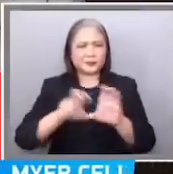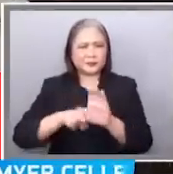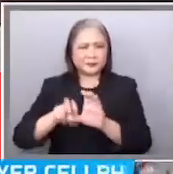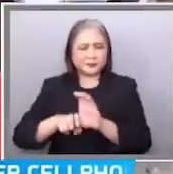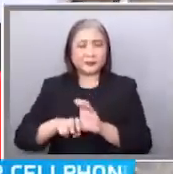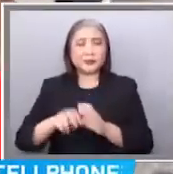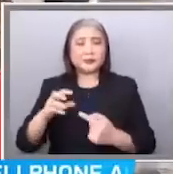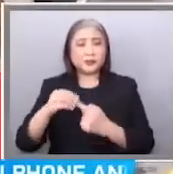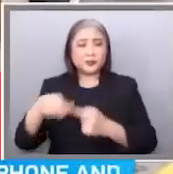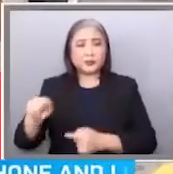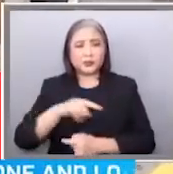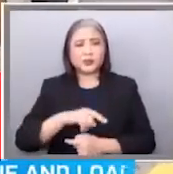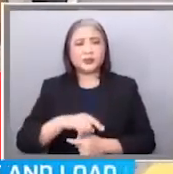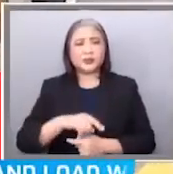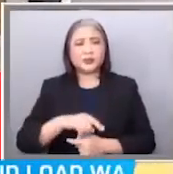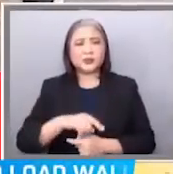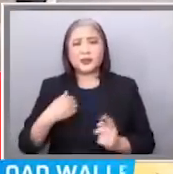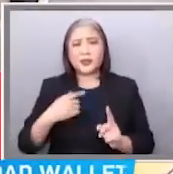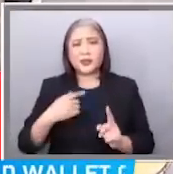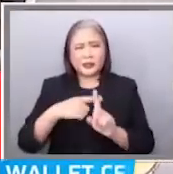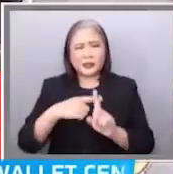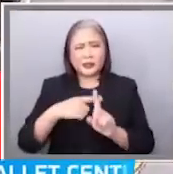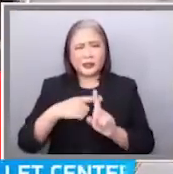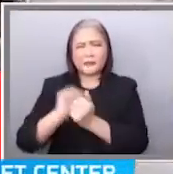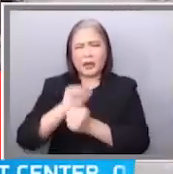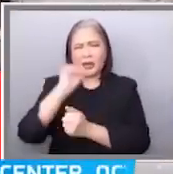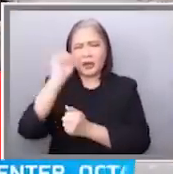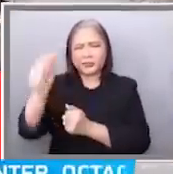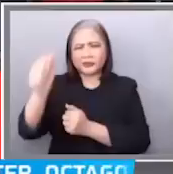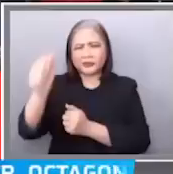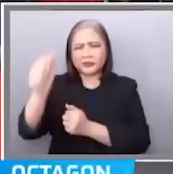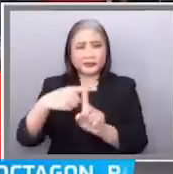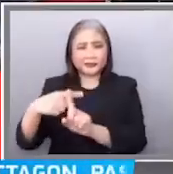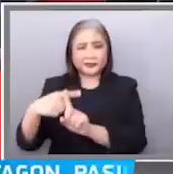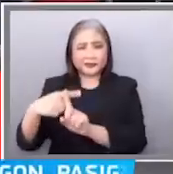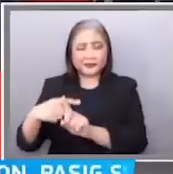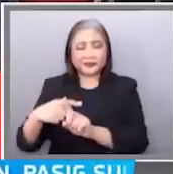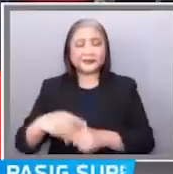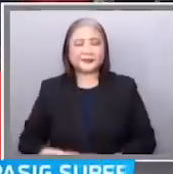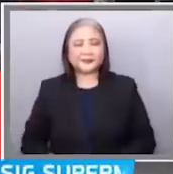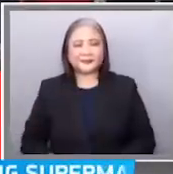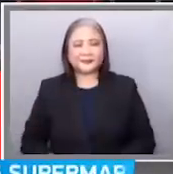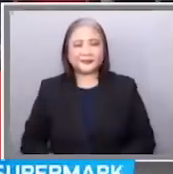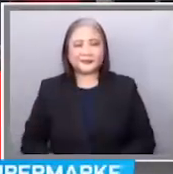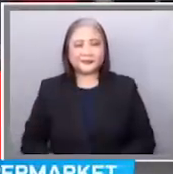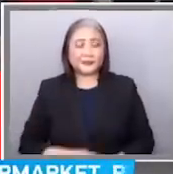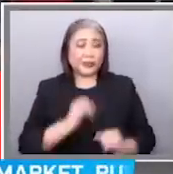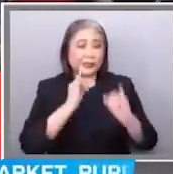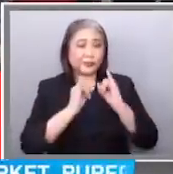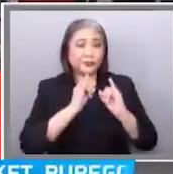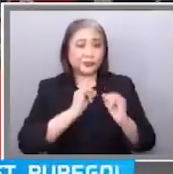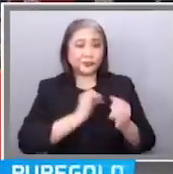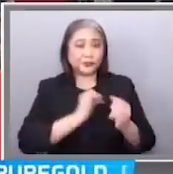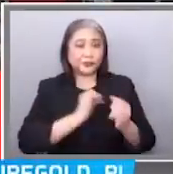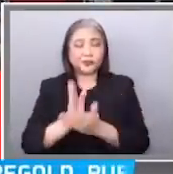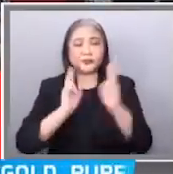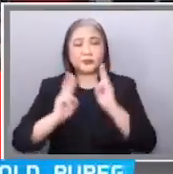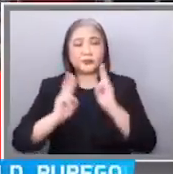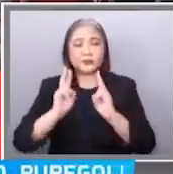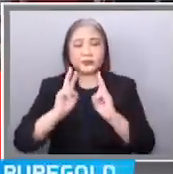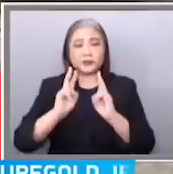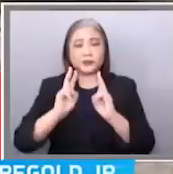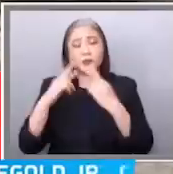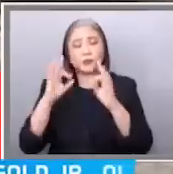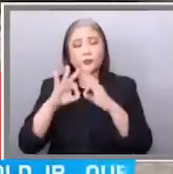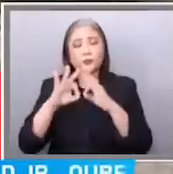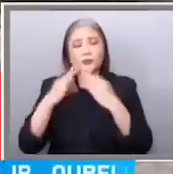dadalawing puntod ay nasa malalayong bahagi ng sementeryo. Ayon sa mga nakausap nating dadalaw sa kanilang mga mahal sa buhay, maayos at maliwalas